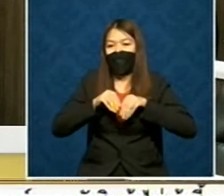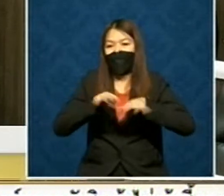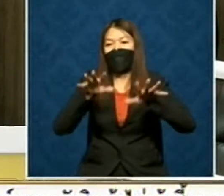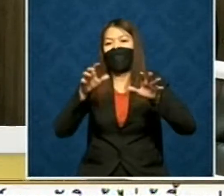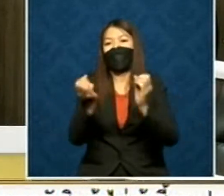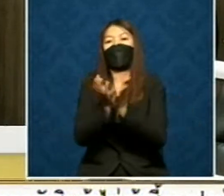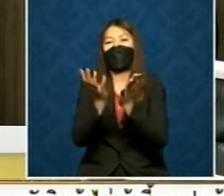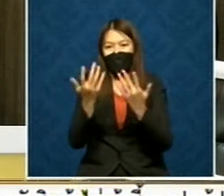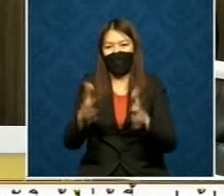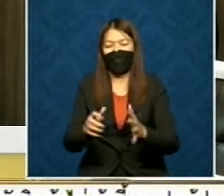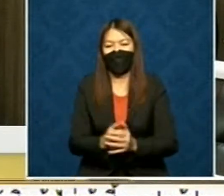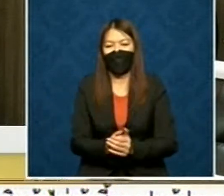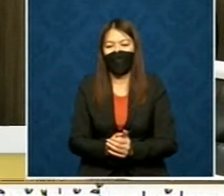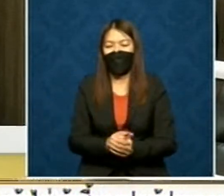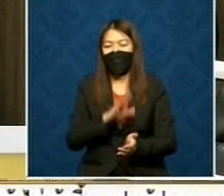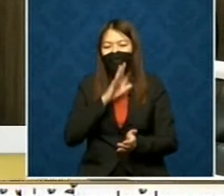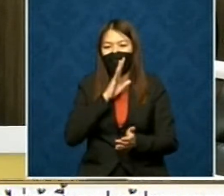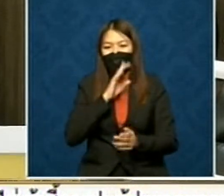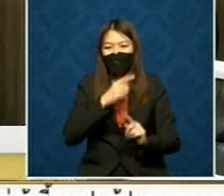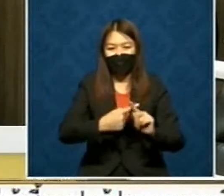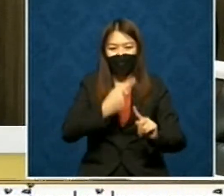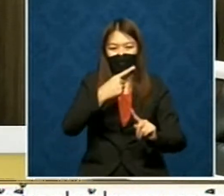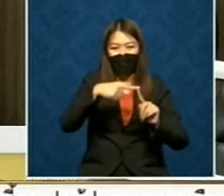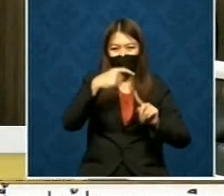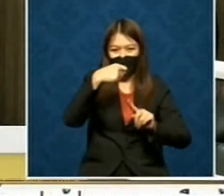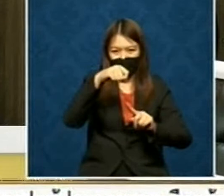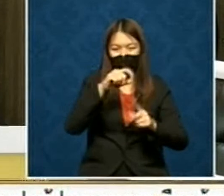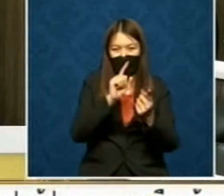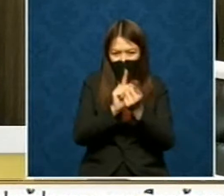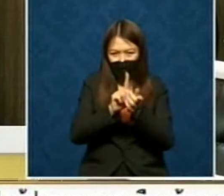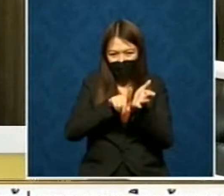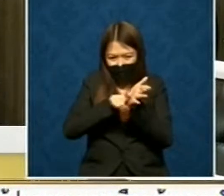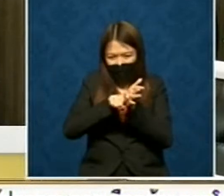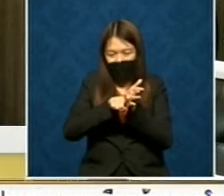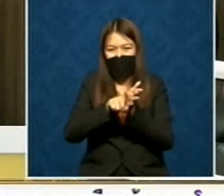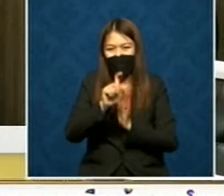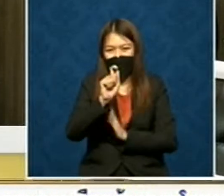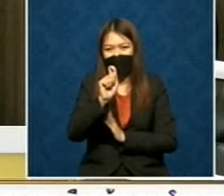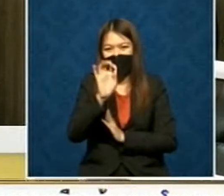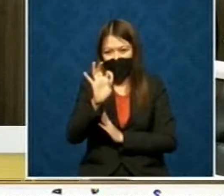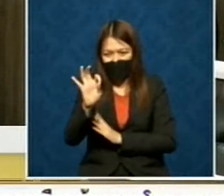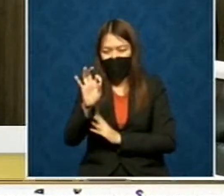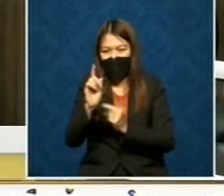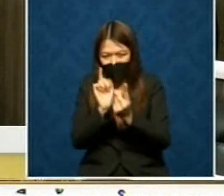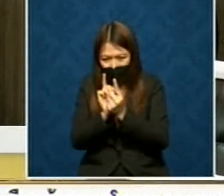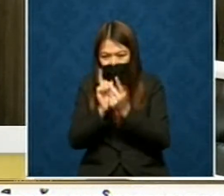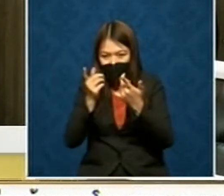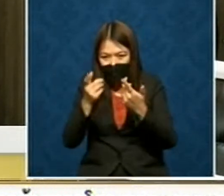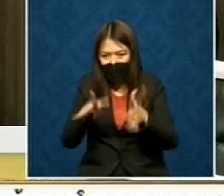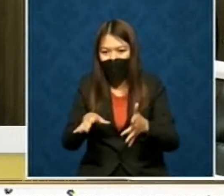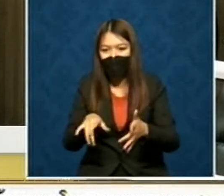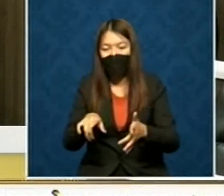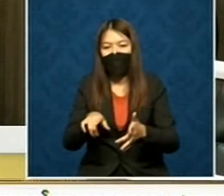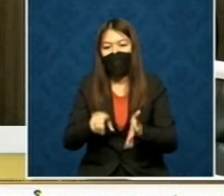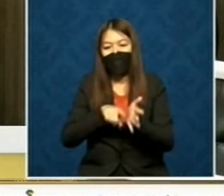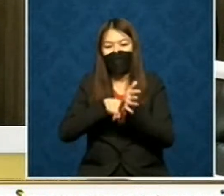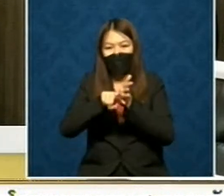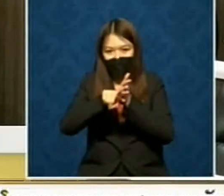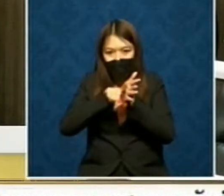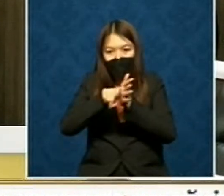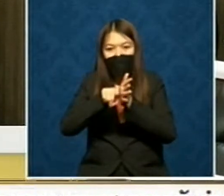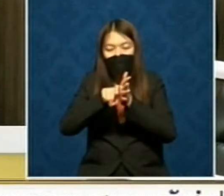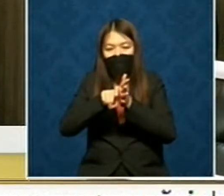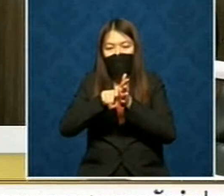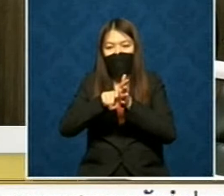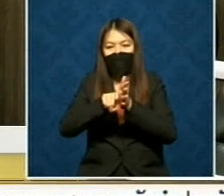ได้แล้พอเจอเชือในวันที่ 10 มกราคมนะครับกมพระสัวเจอเชื้อ ท่